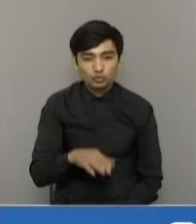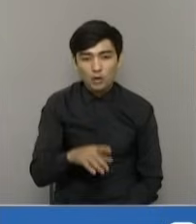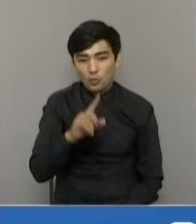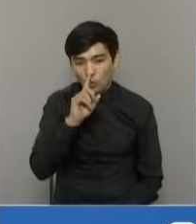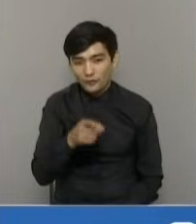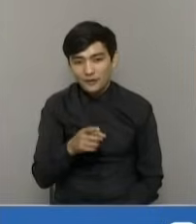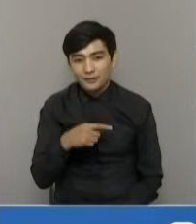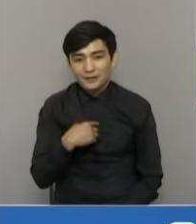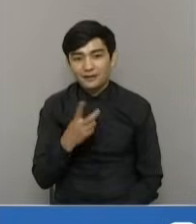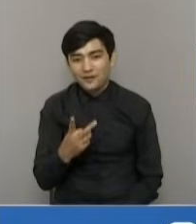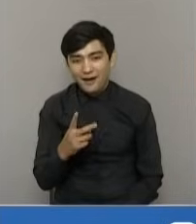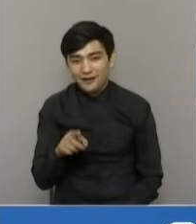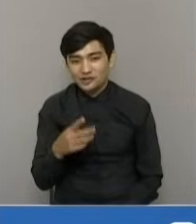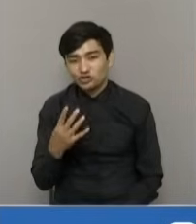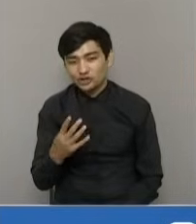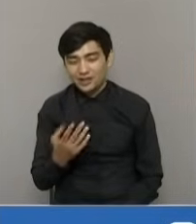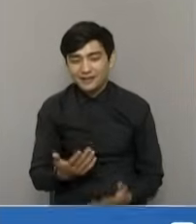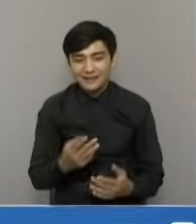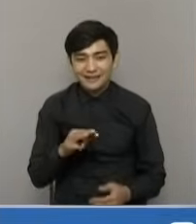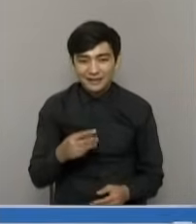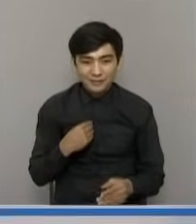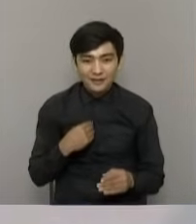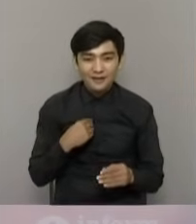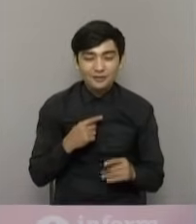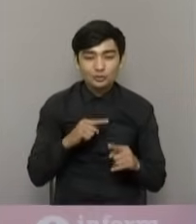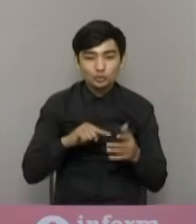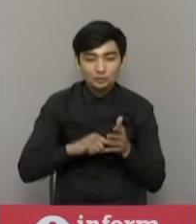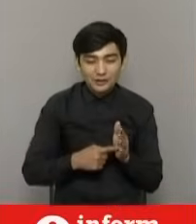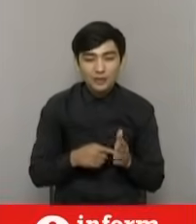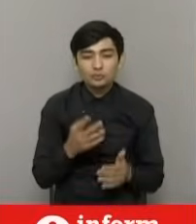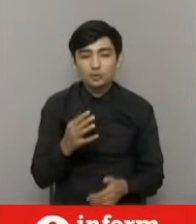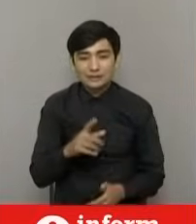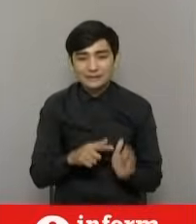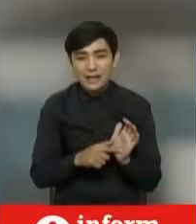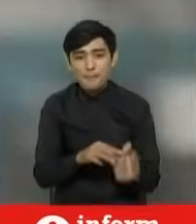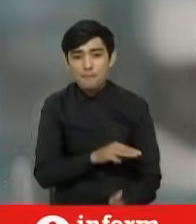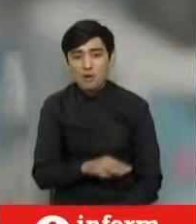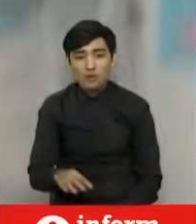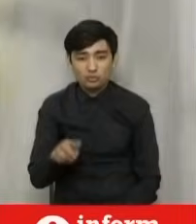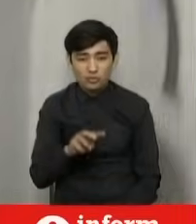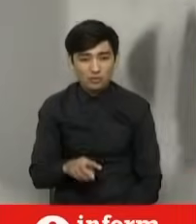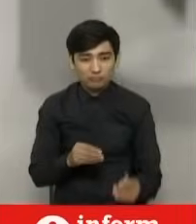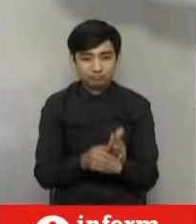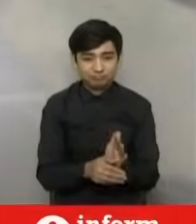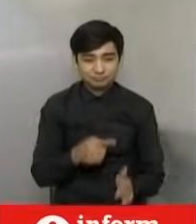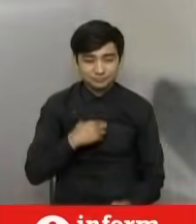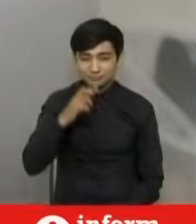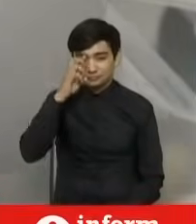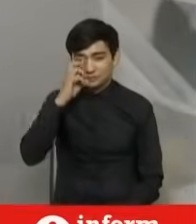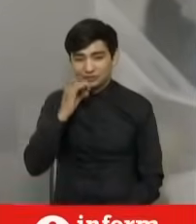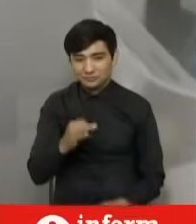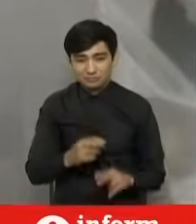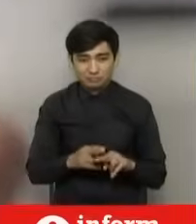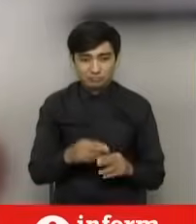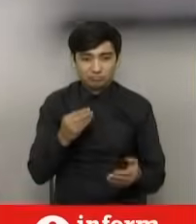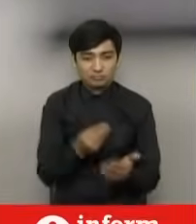Умножаем на 2,4 тенге, получается 7 миллионов долларов. На эту сумму они хотят обогатиться только на лекарствах. Процесс нанесения маркировки будет на заводах и